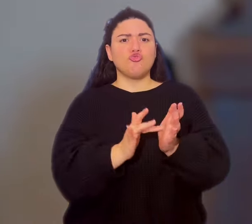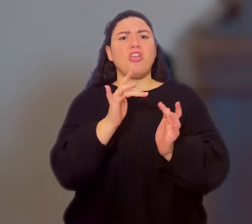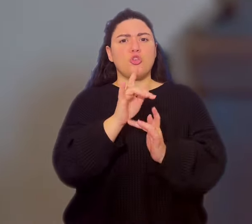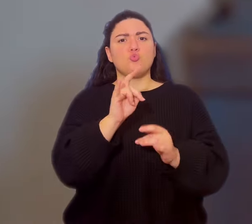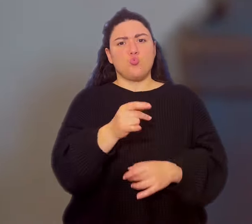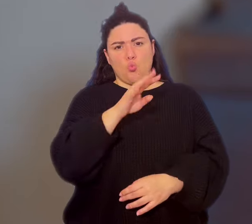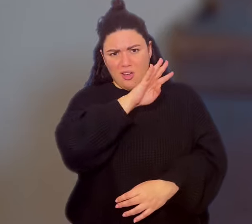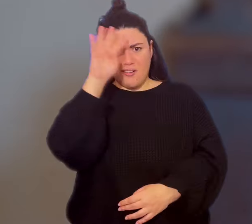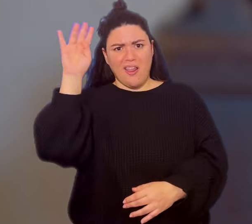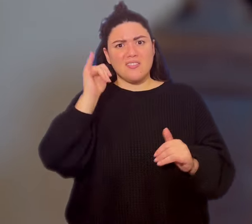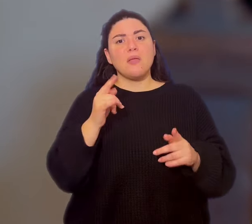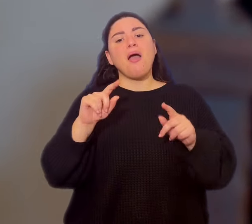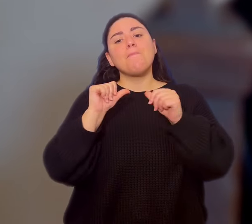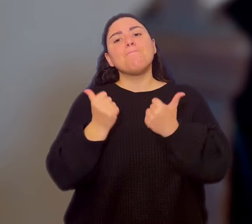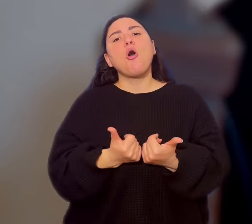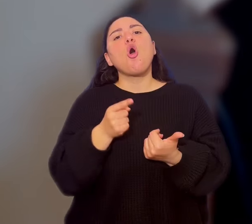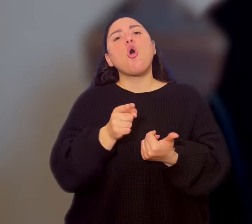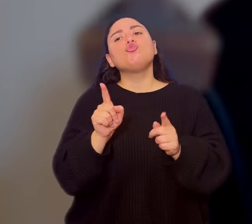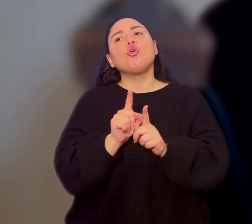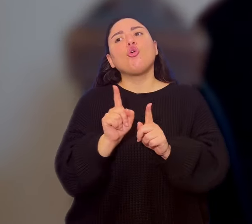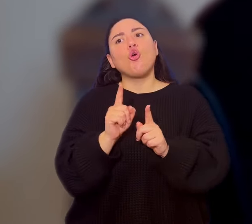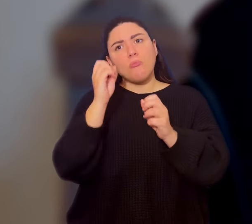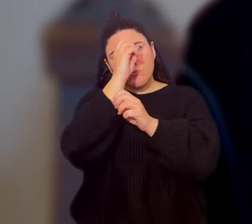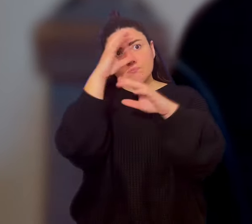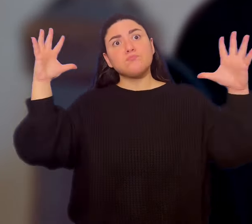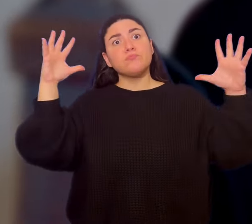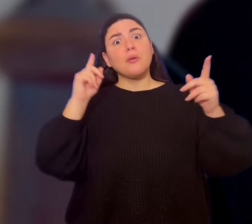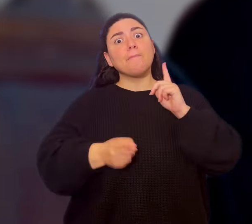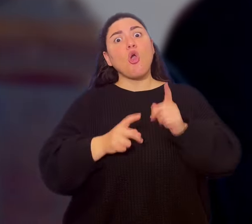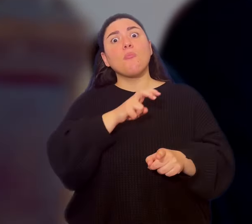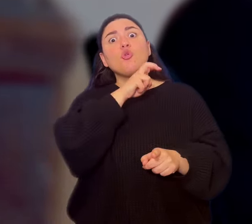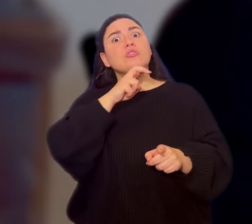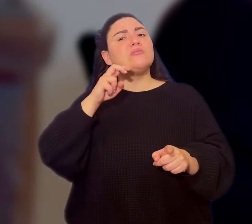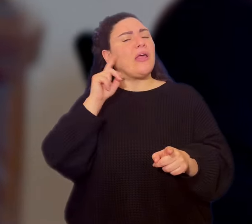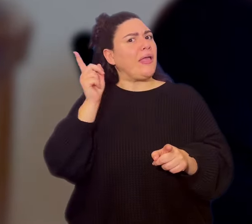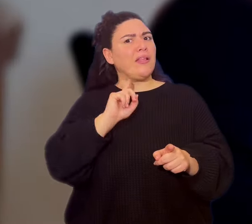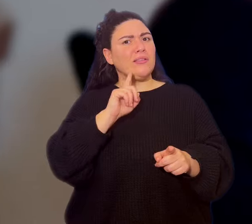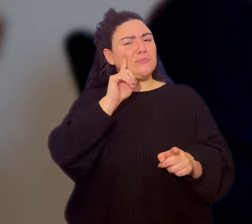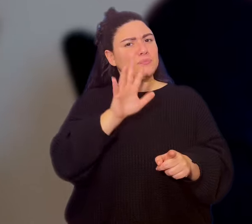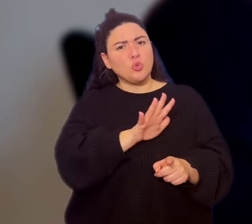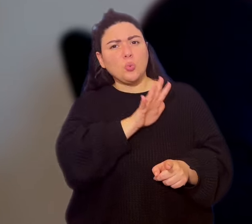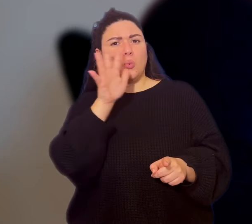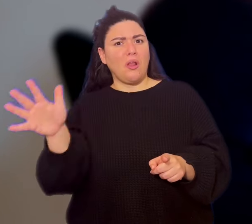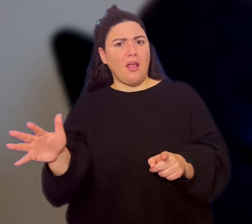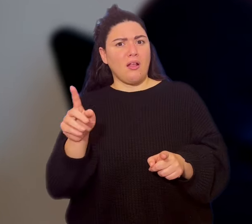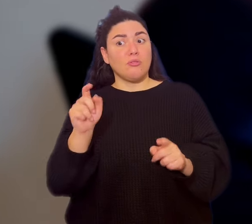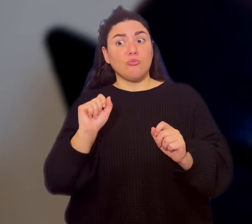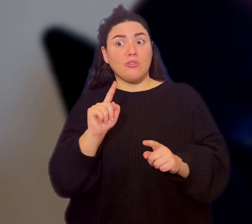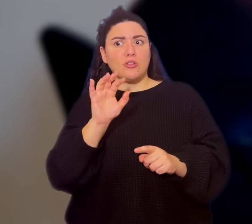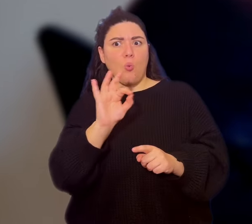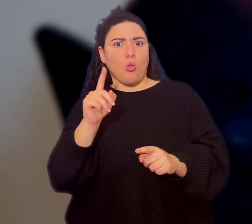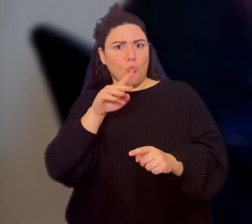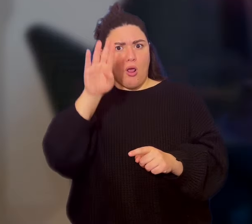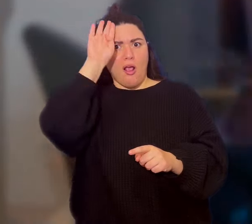davidico ma non secondo le modalità che si aspettava il popolo di Israele forse anche qualche capo della